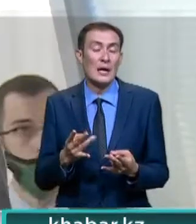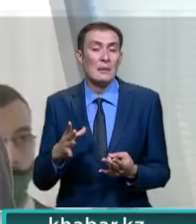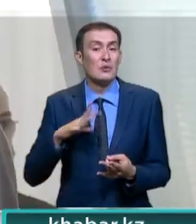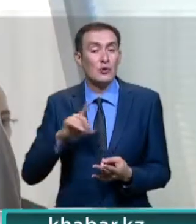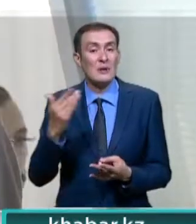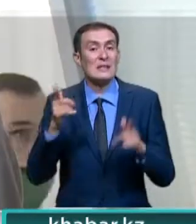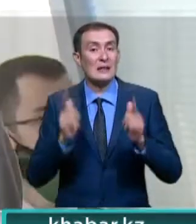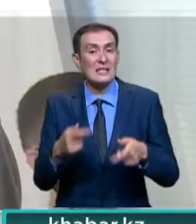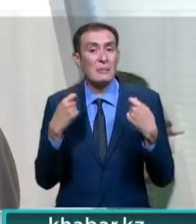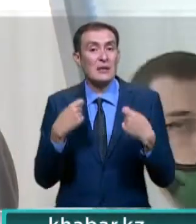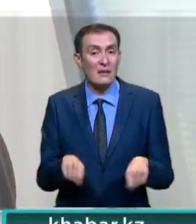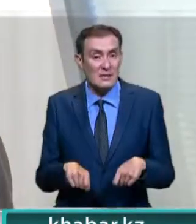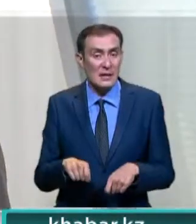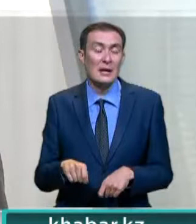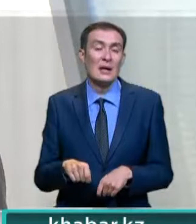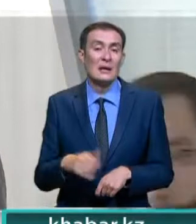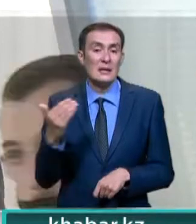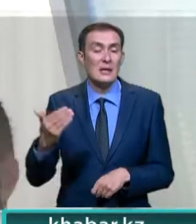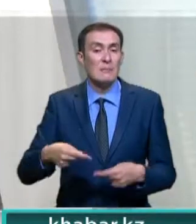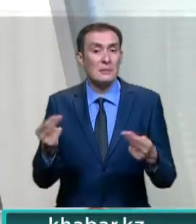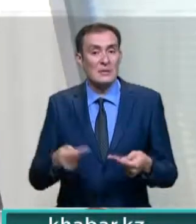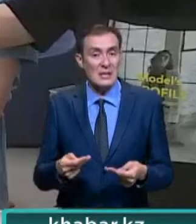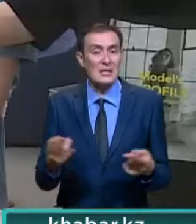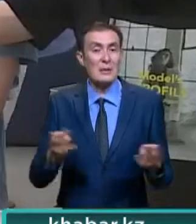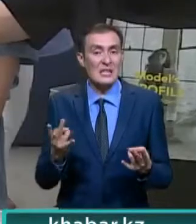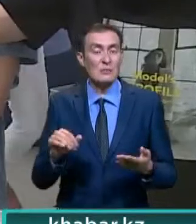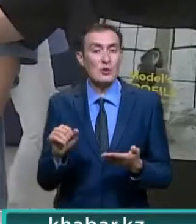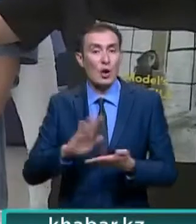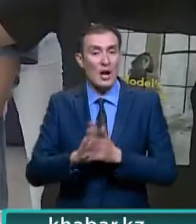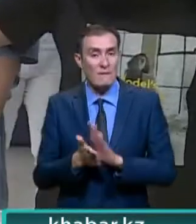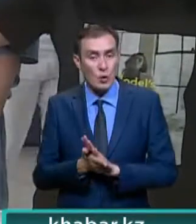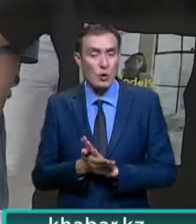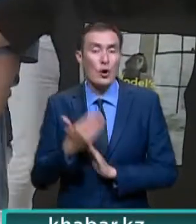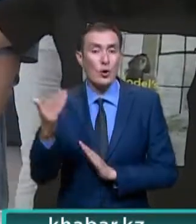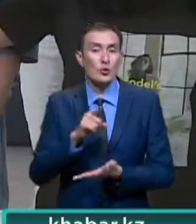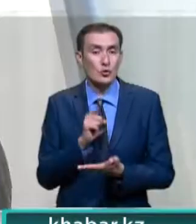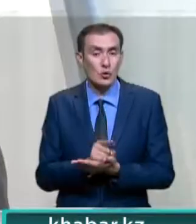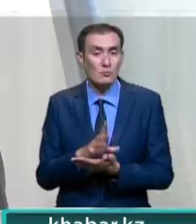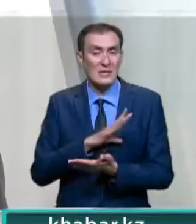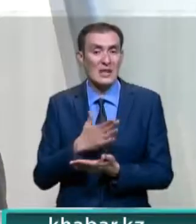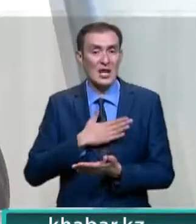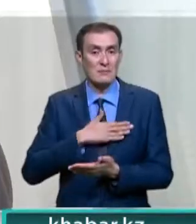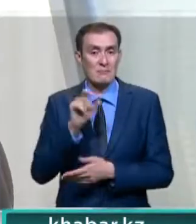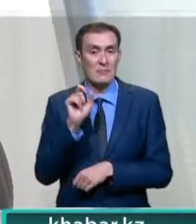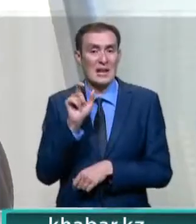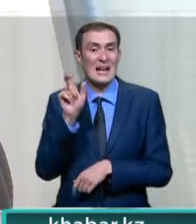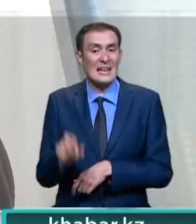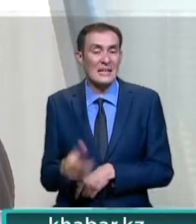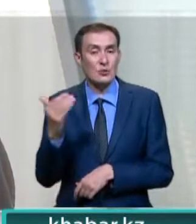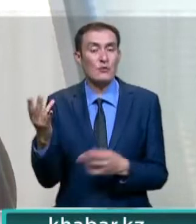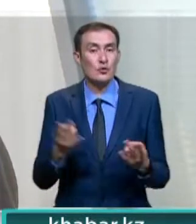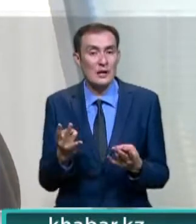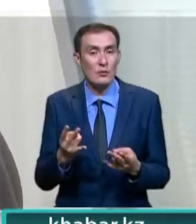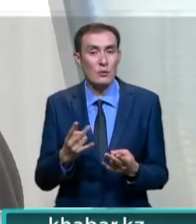согласие продавца, в том числе и подписать с ними все соответствующие договора. Он должен стать нашим клиентом. Нам нужна его